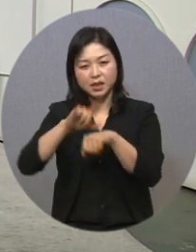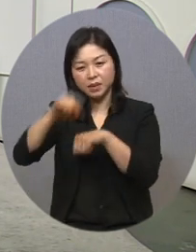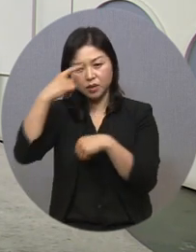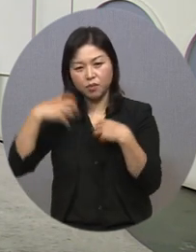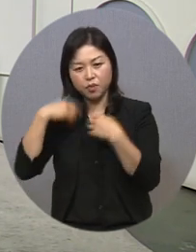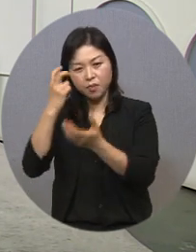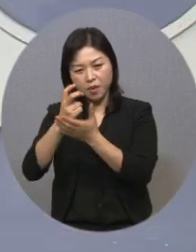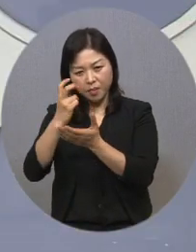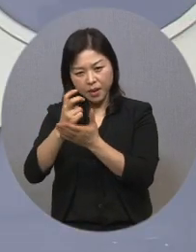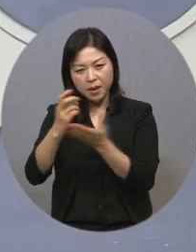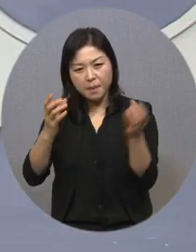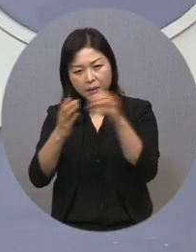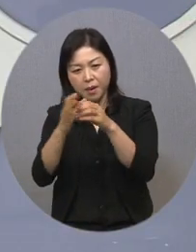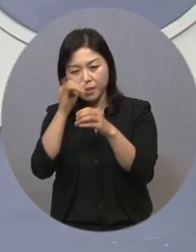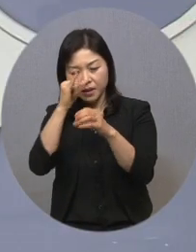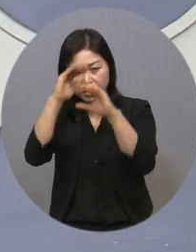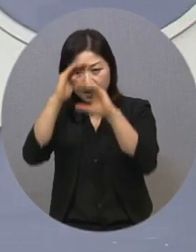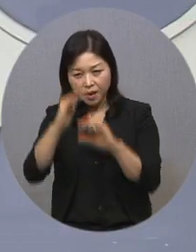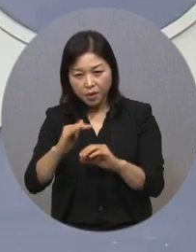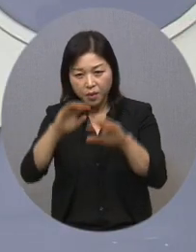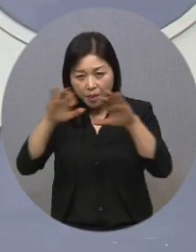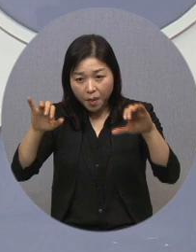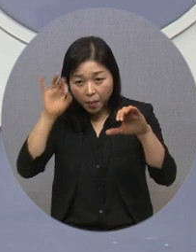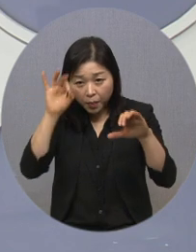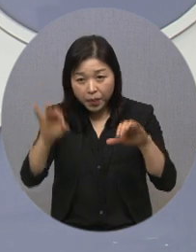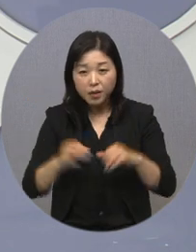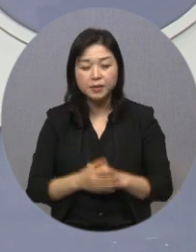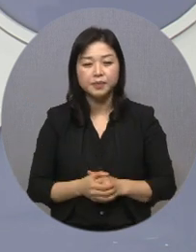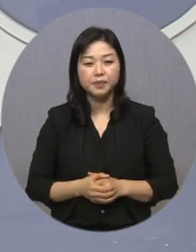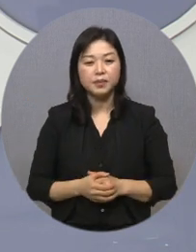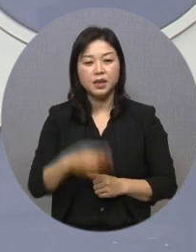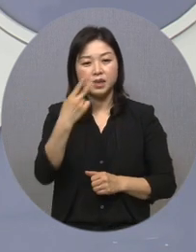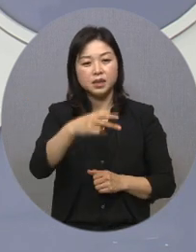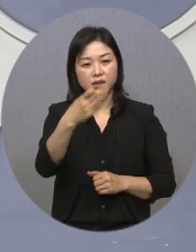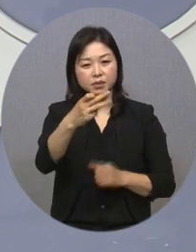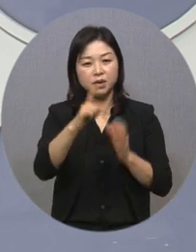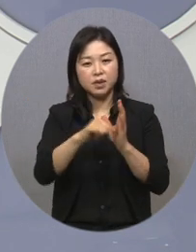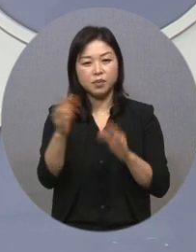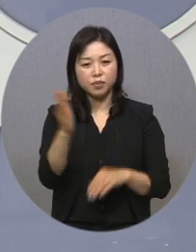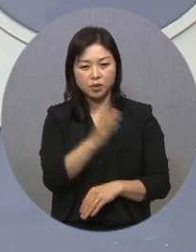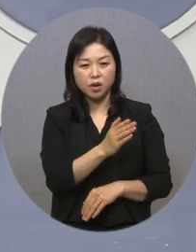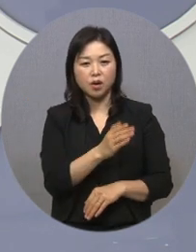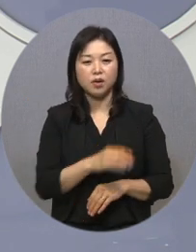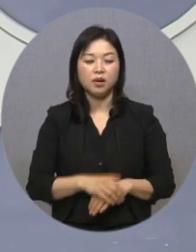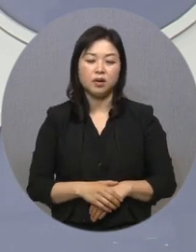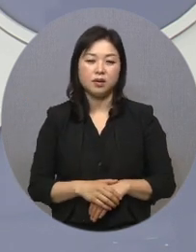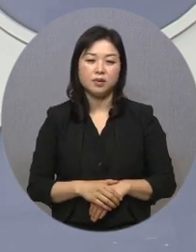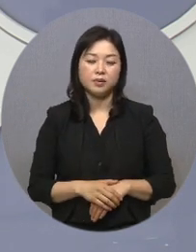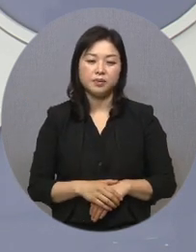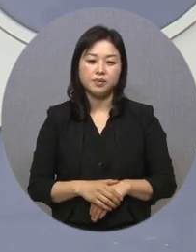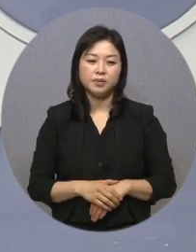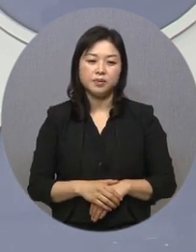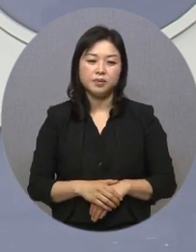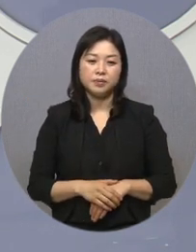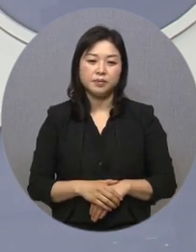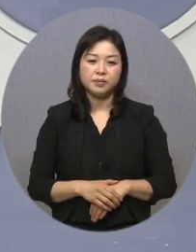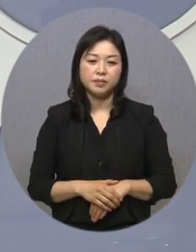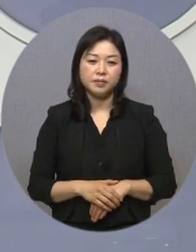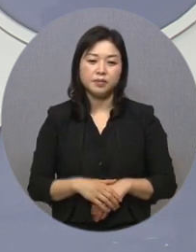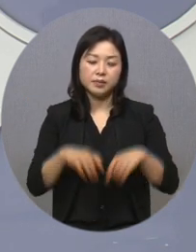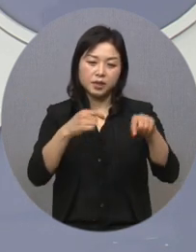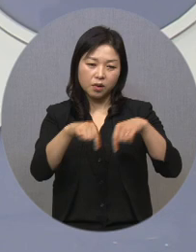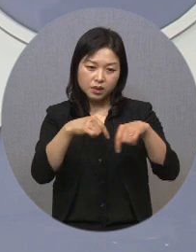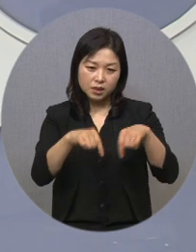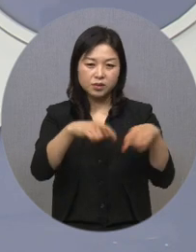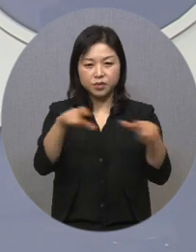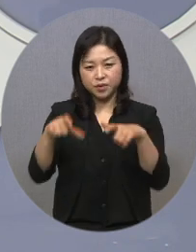삽입되어지는 부분에 이 뿌리를 좀 찾아가면 2013년부터 이러한 내용들이 이제